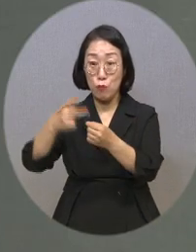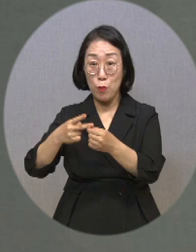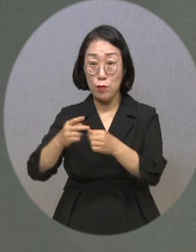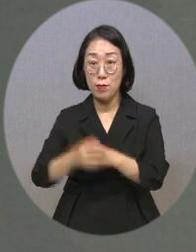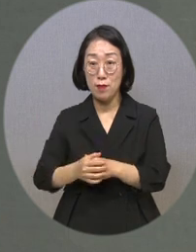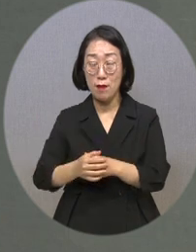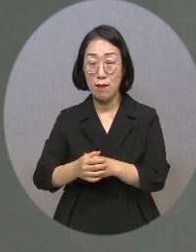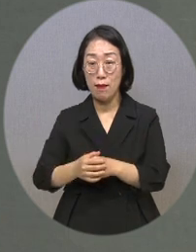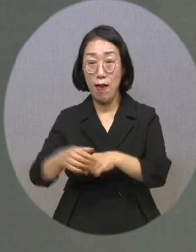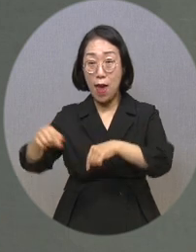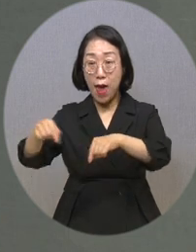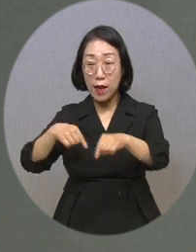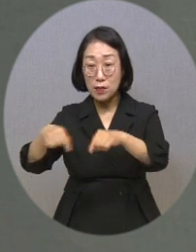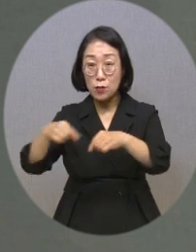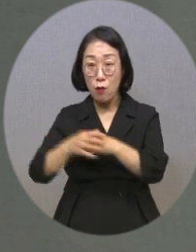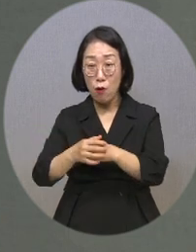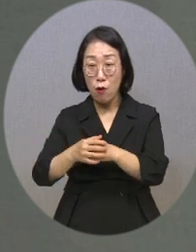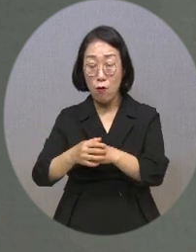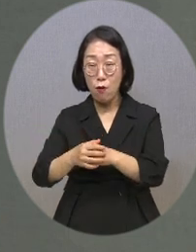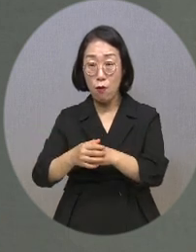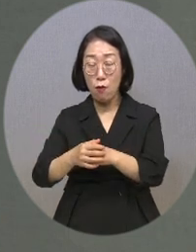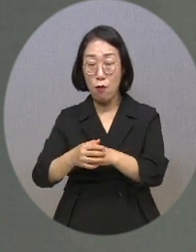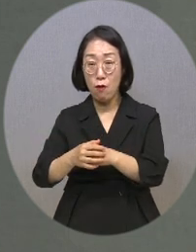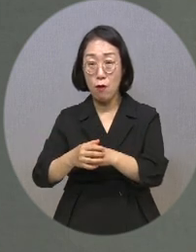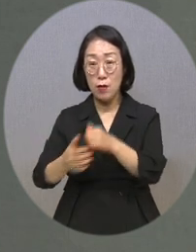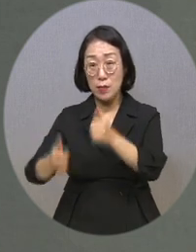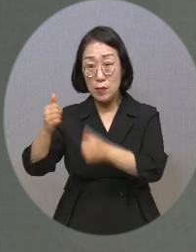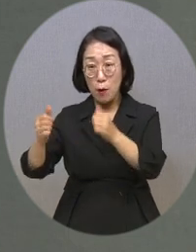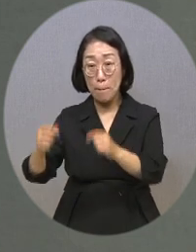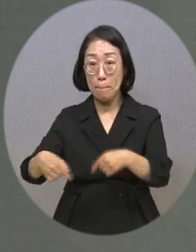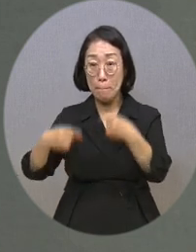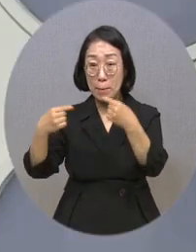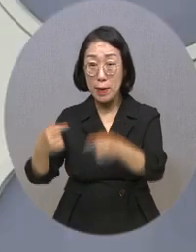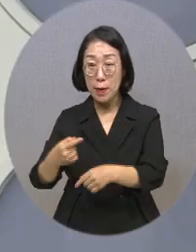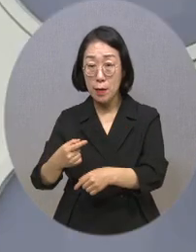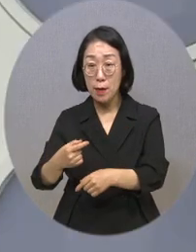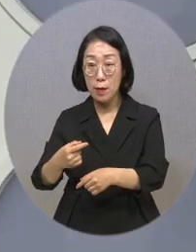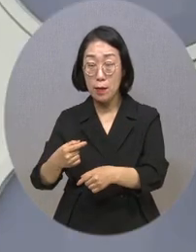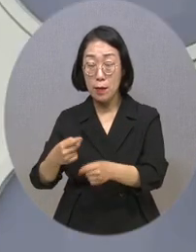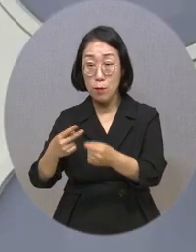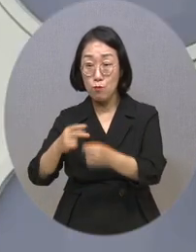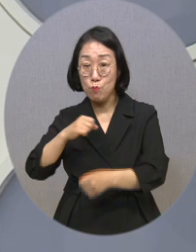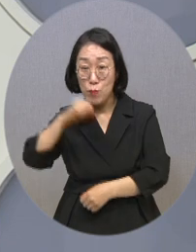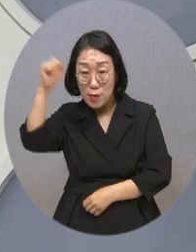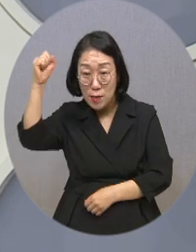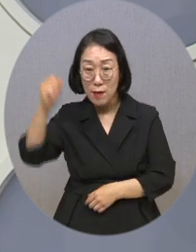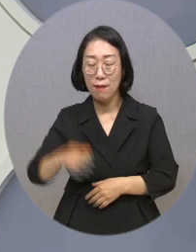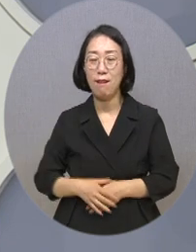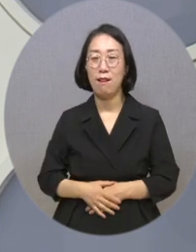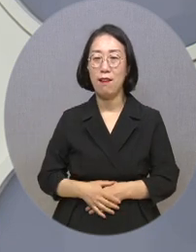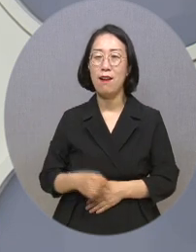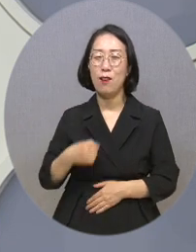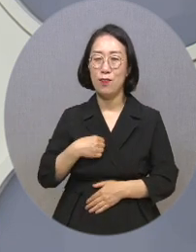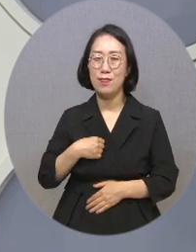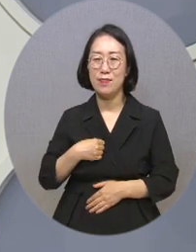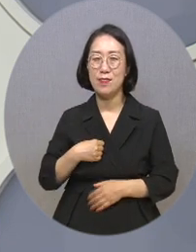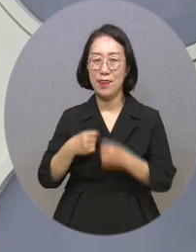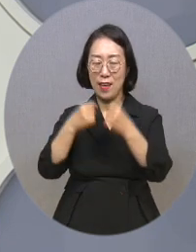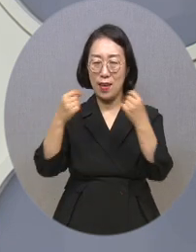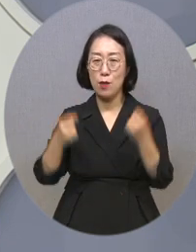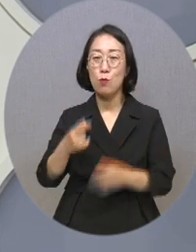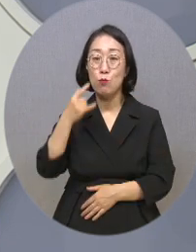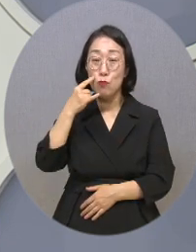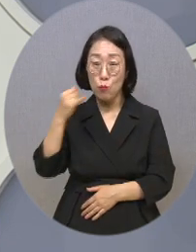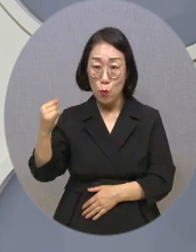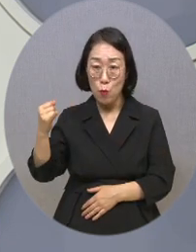도전해보는 그런 계기가 마련됐다. 네. 이런 얘기를 들었어요. 예. 어떻게 된 겁니까? 그거는 뭐 제가 그냥 부모님이